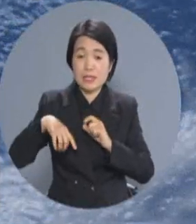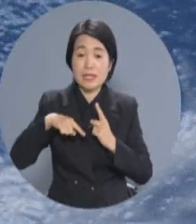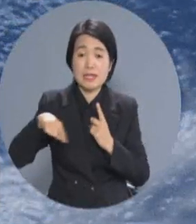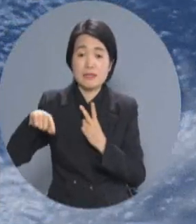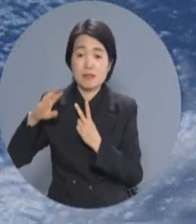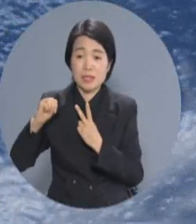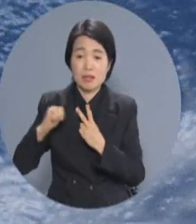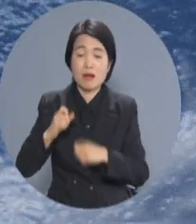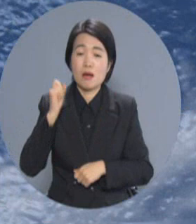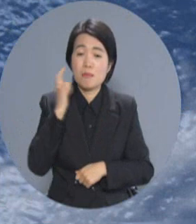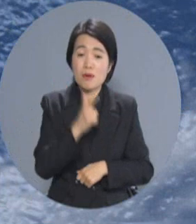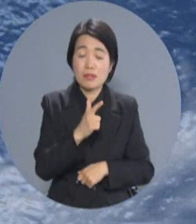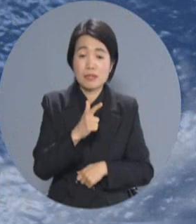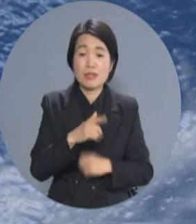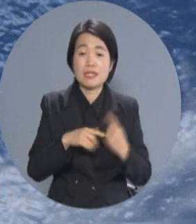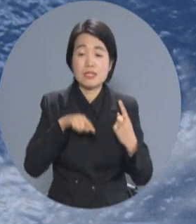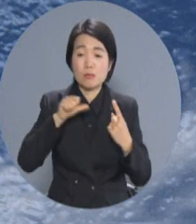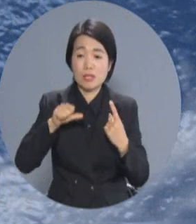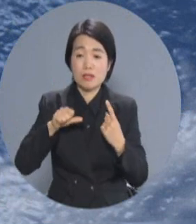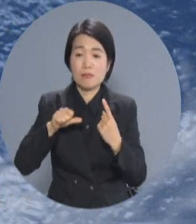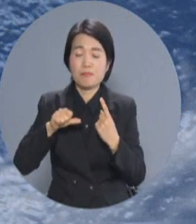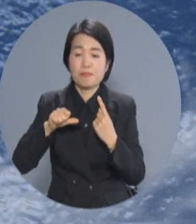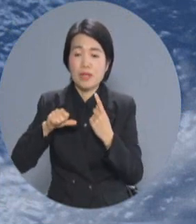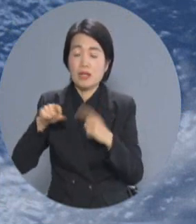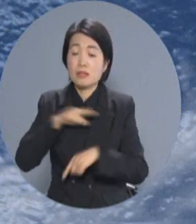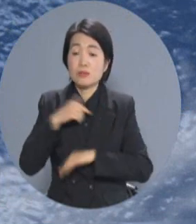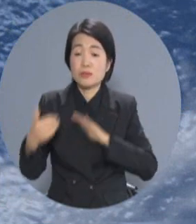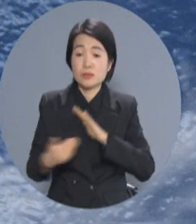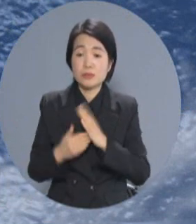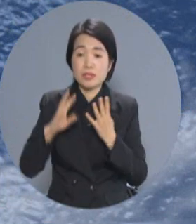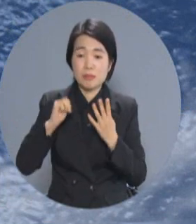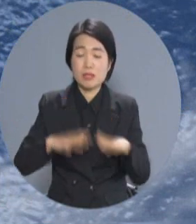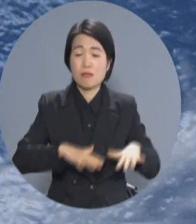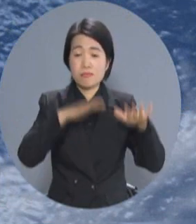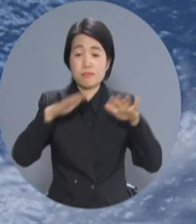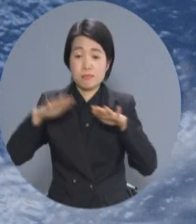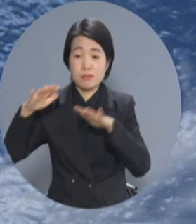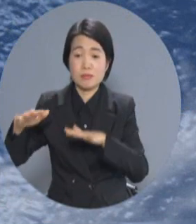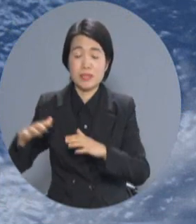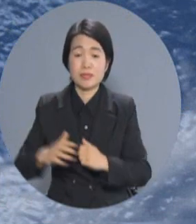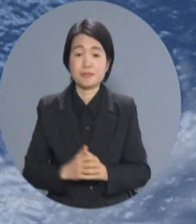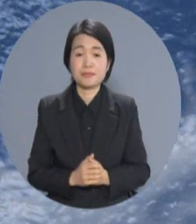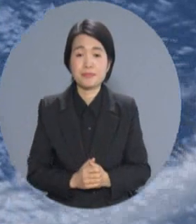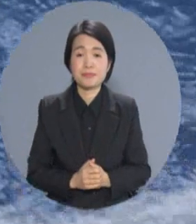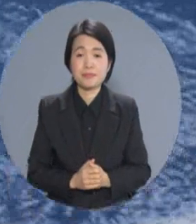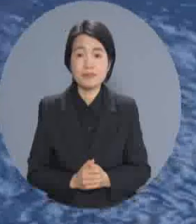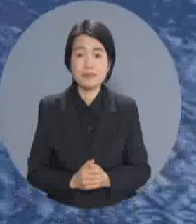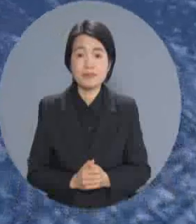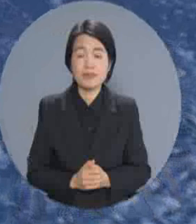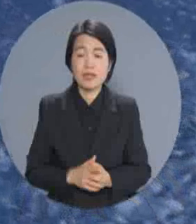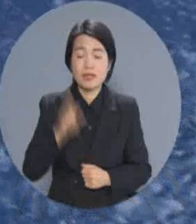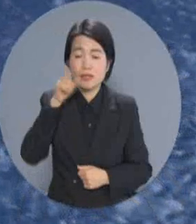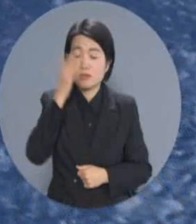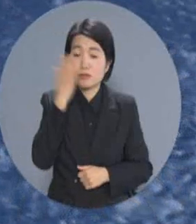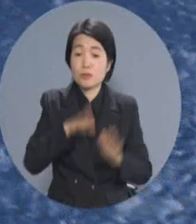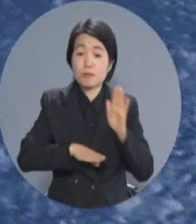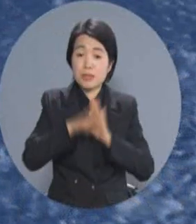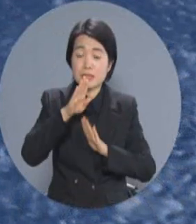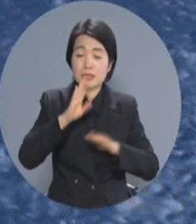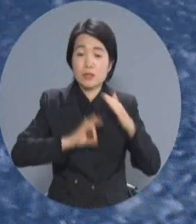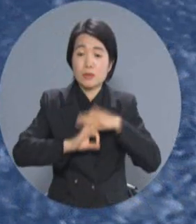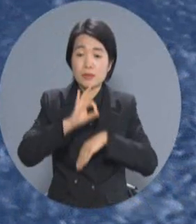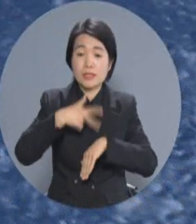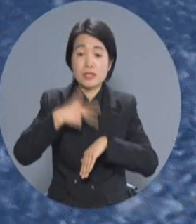1에서 2m 먼 바다에서는 1.5에서 최고 3m로 높게 읽겠습니다 내일 여수 만조 시간은